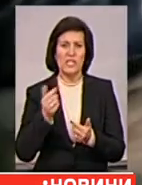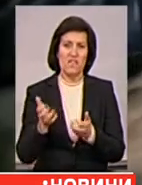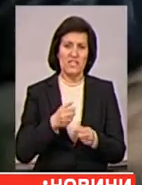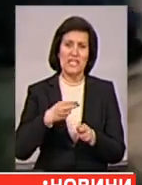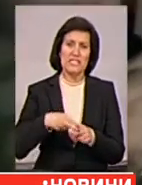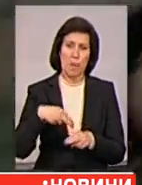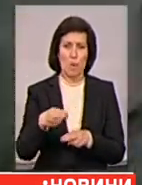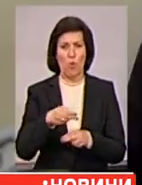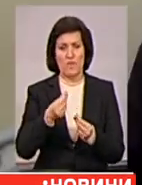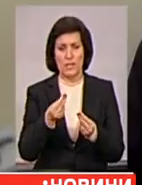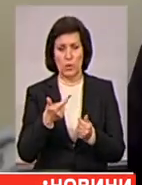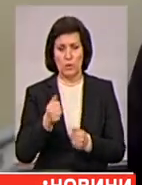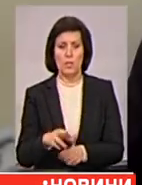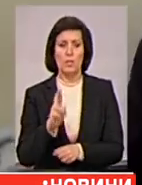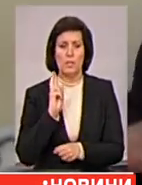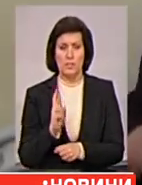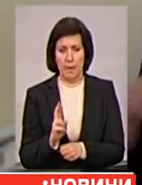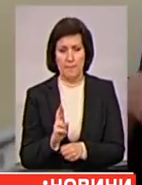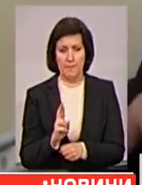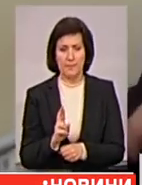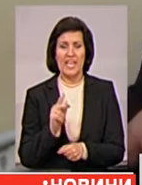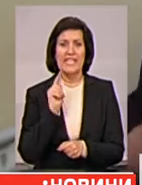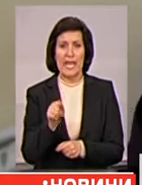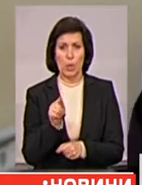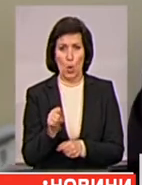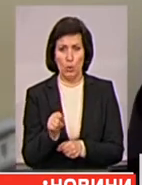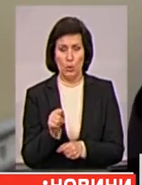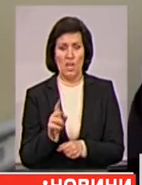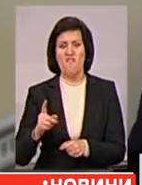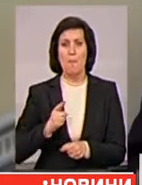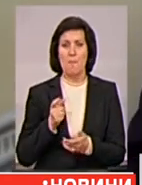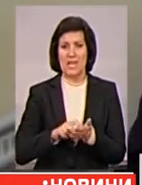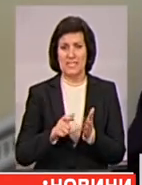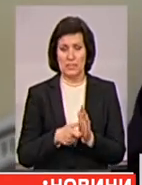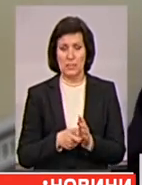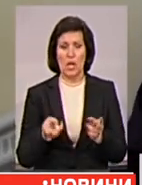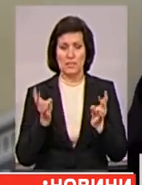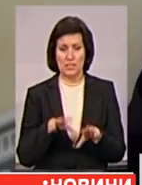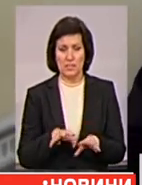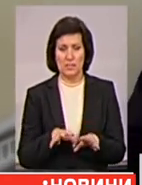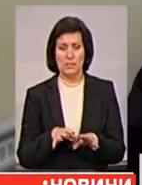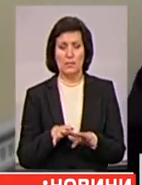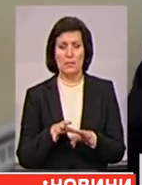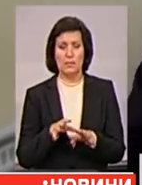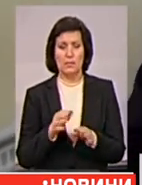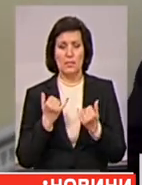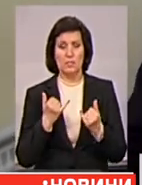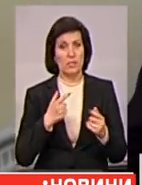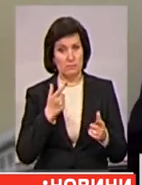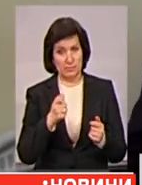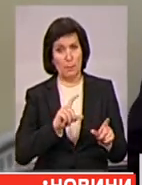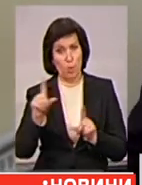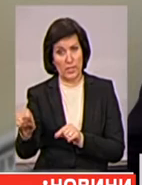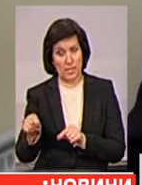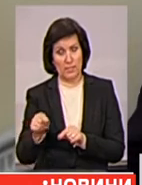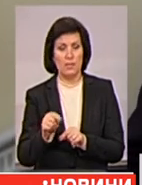взяти заборговані гроші. Я ее в мастерскую, оставляю в мастерскую, говорю, Ира, я сейчас поеду